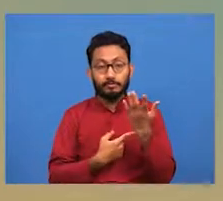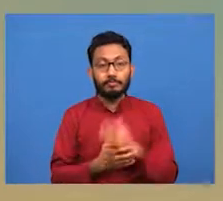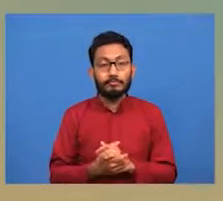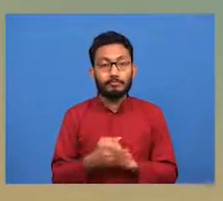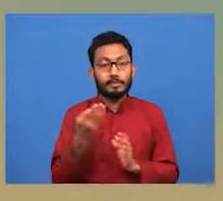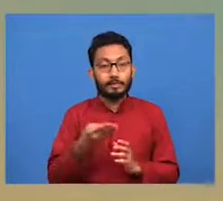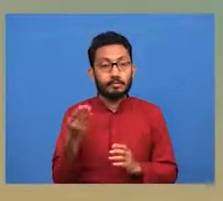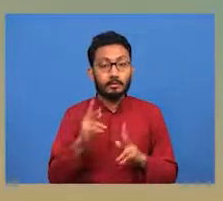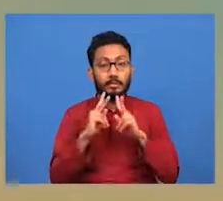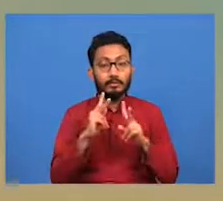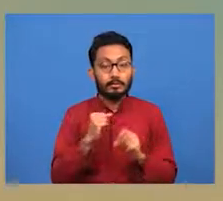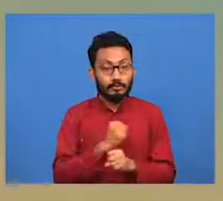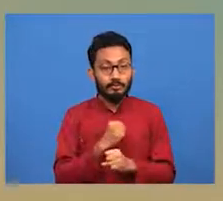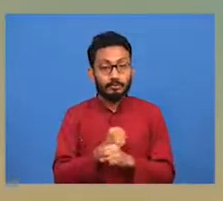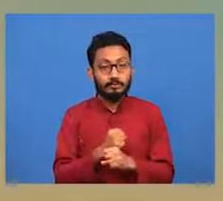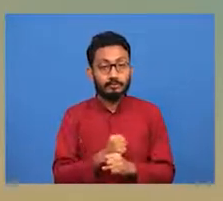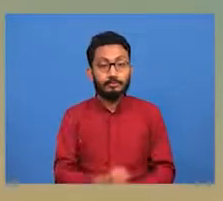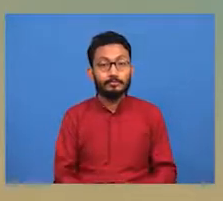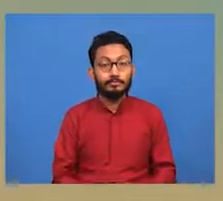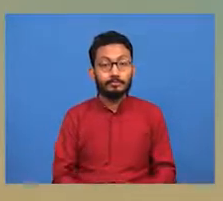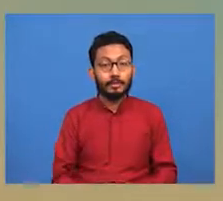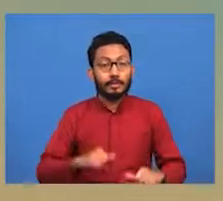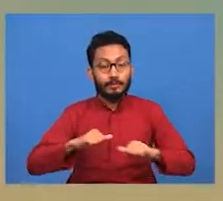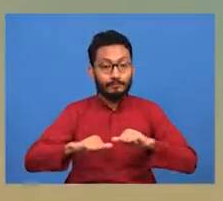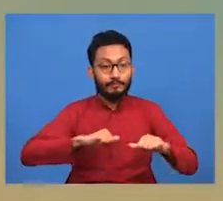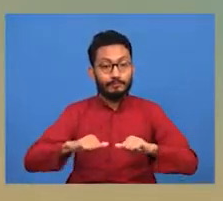aktif transitif berpelengkap tadi.